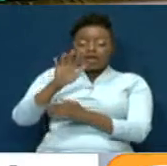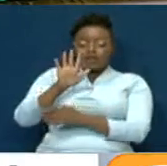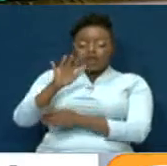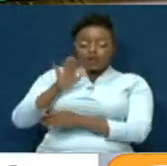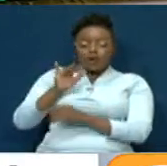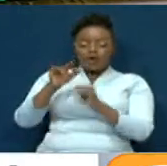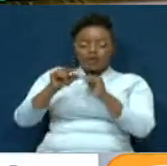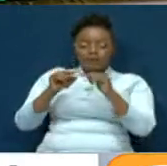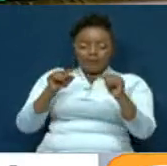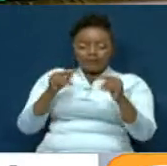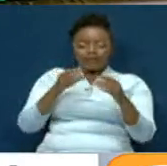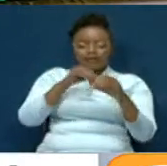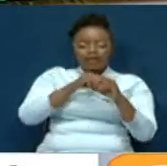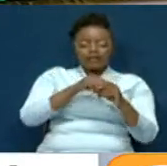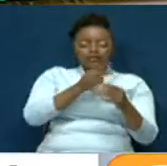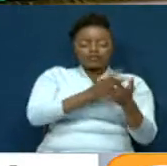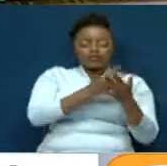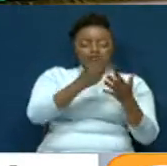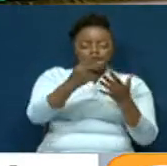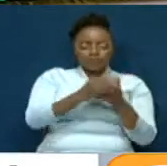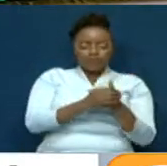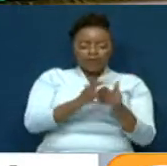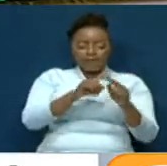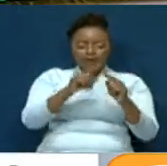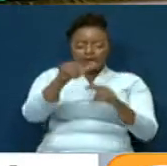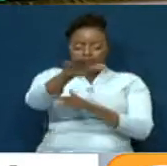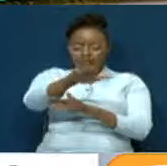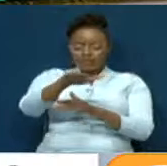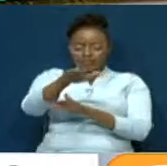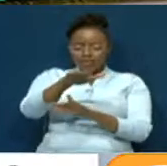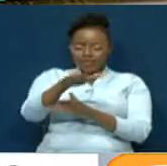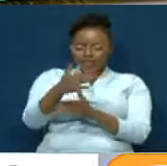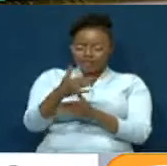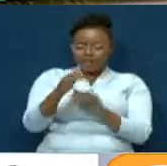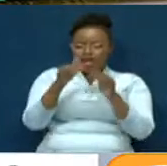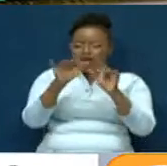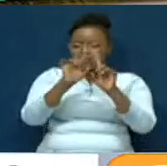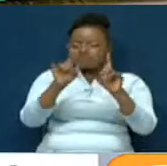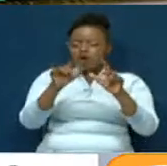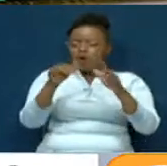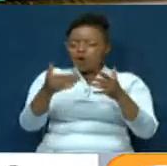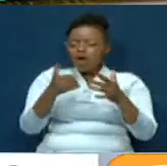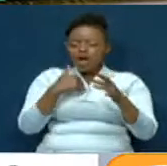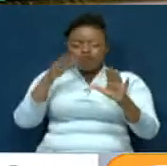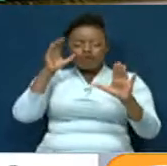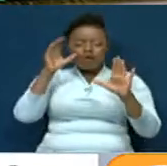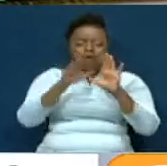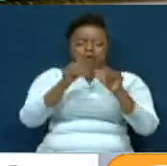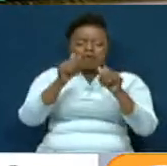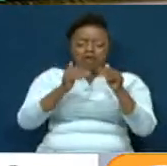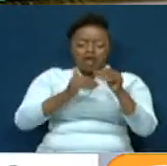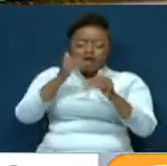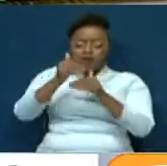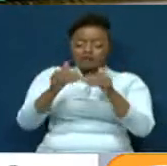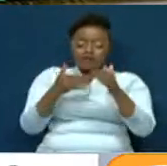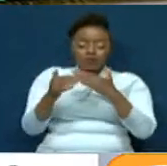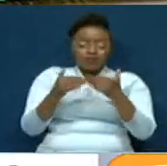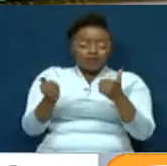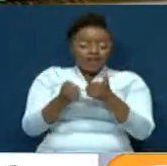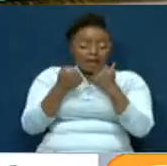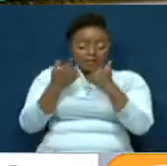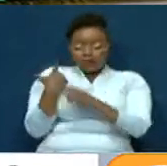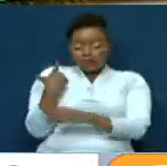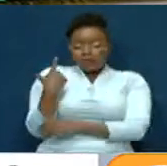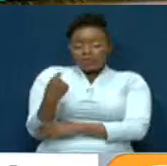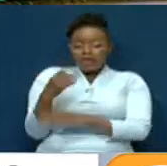watano chini ya wiki mbili. Lakini eneo hili ni la aina gani ama lina taswira aina gani baada ya matukio ya hivi majuzi,